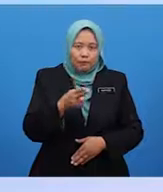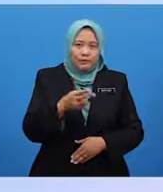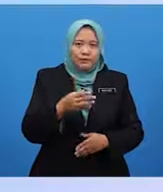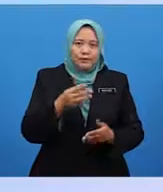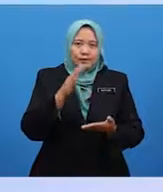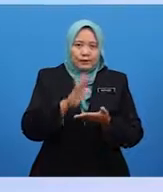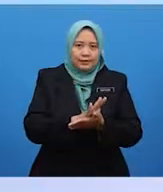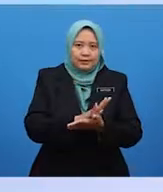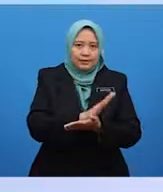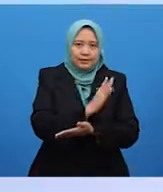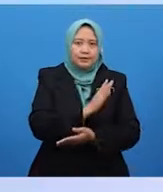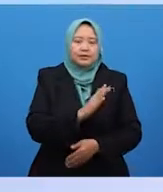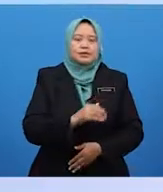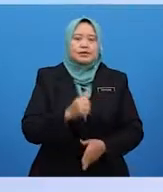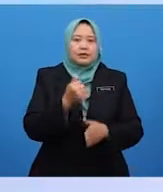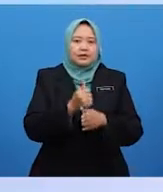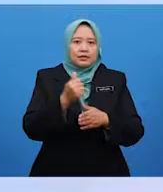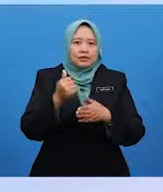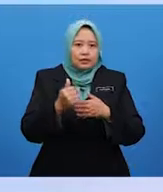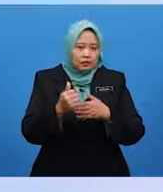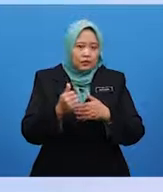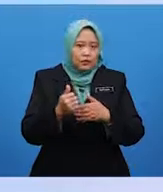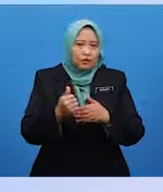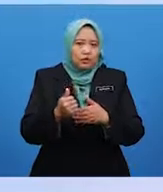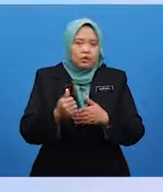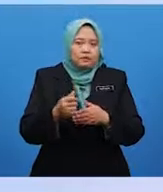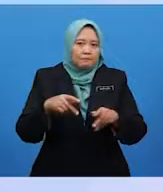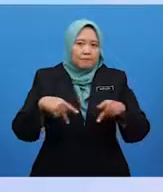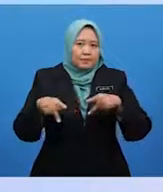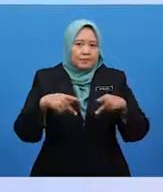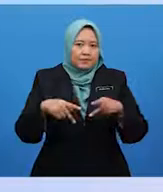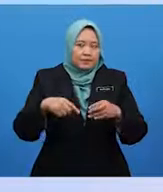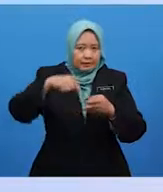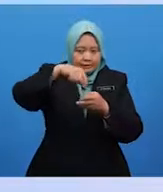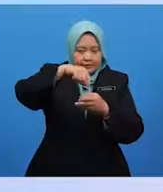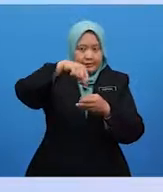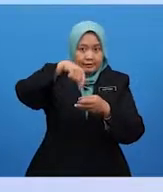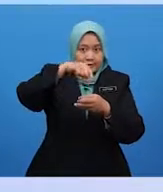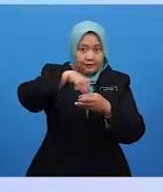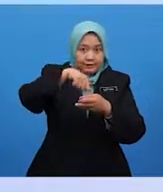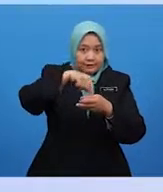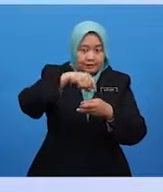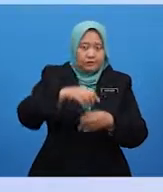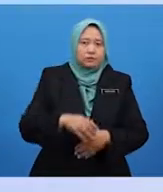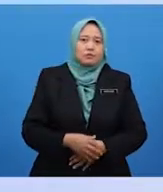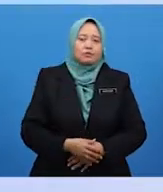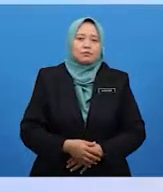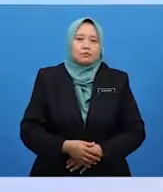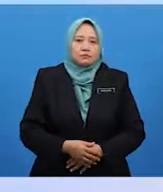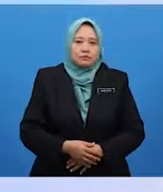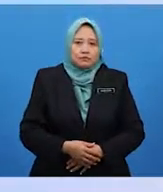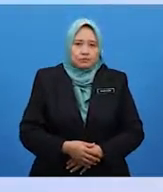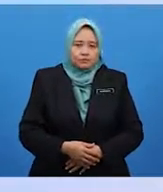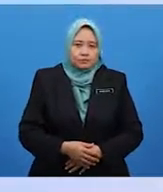Dakwat disapukan atau diletakkan pada bahagian yang ditebuk. Imej yang terhasil pada permukaan yang dicetak tadi